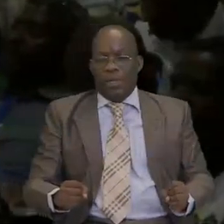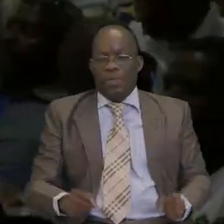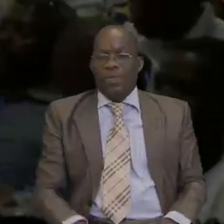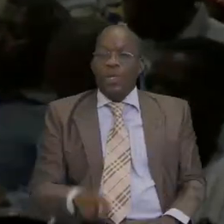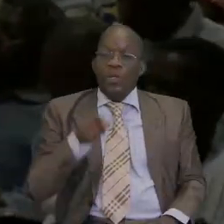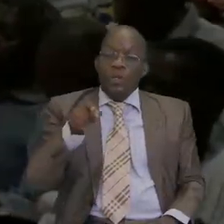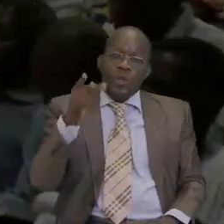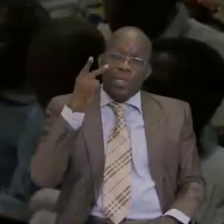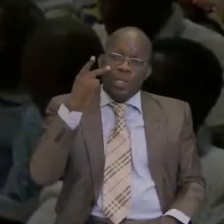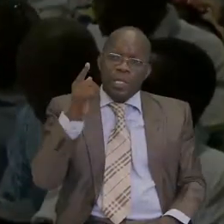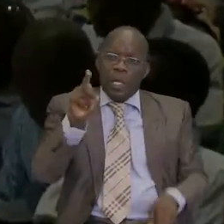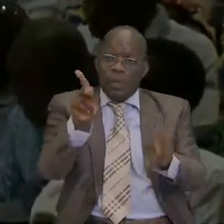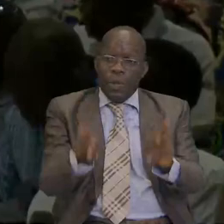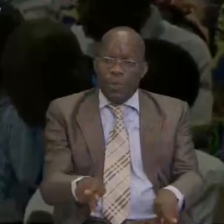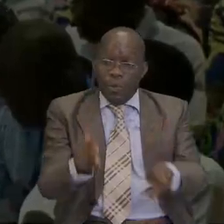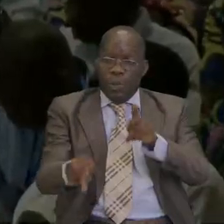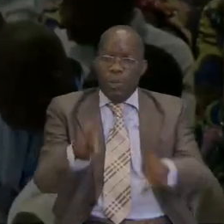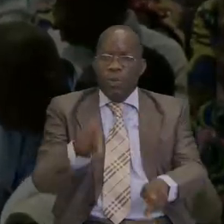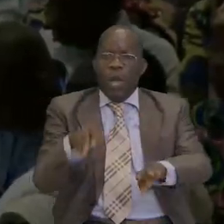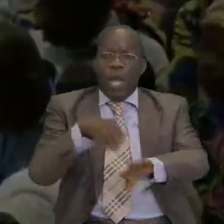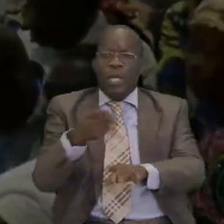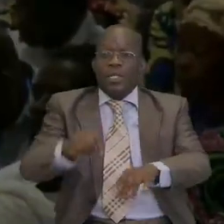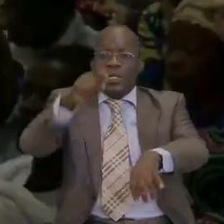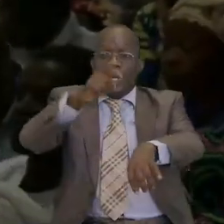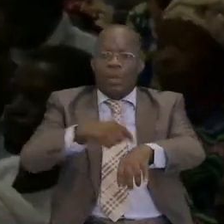Vous voyez, les gens au temps de Jésus-Christ,